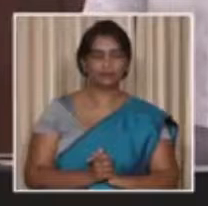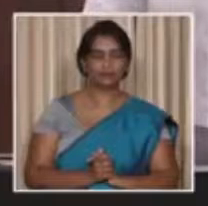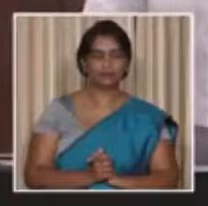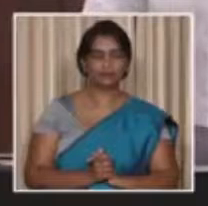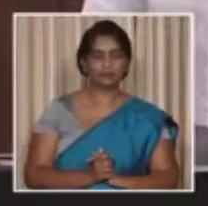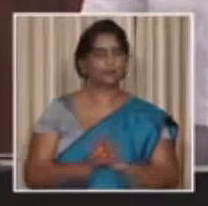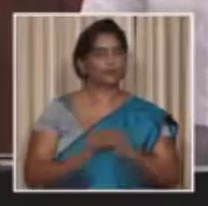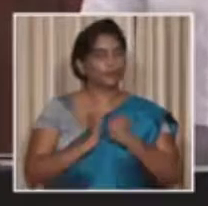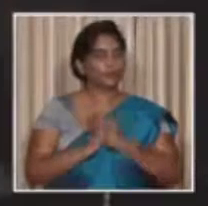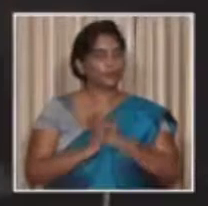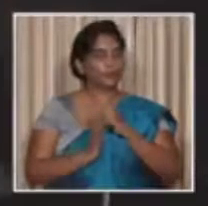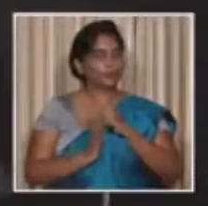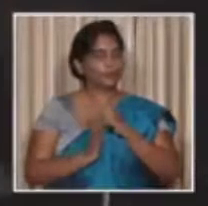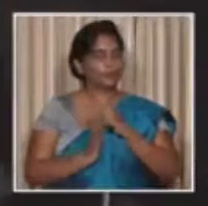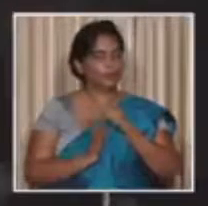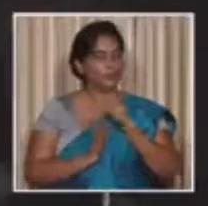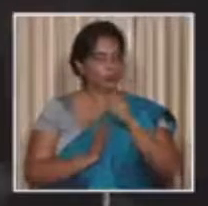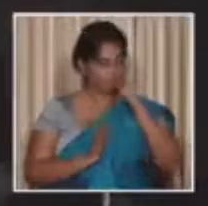කතානායකතුමනි